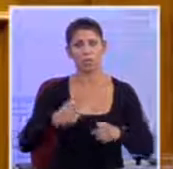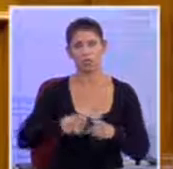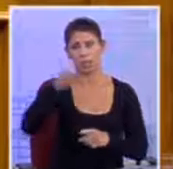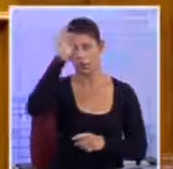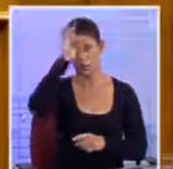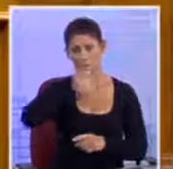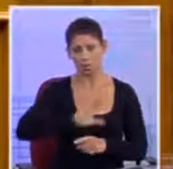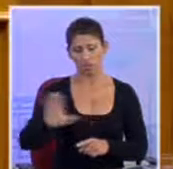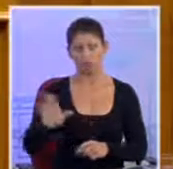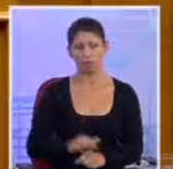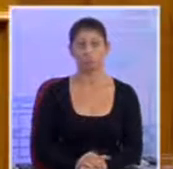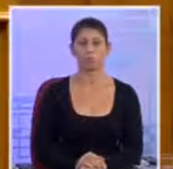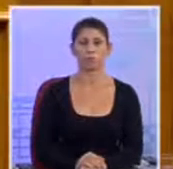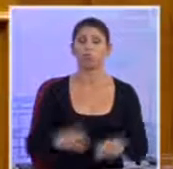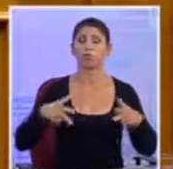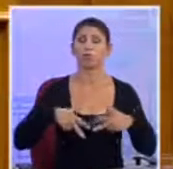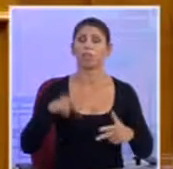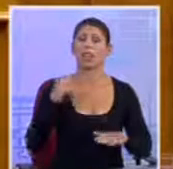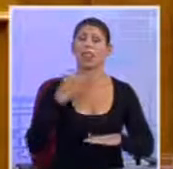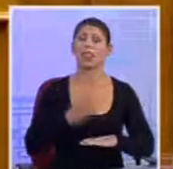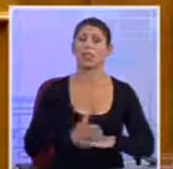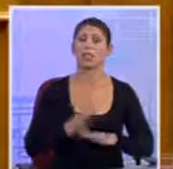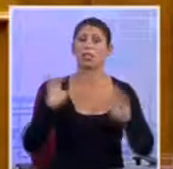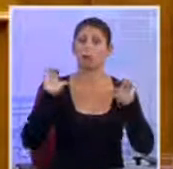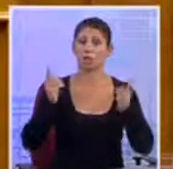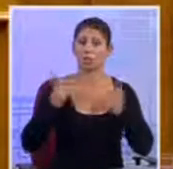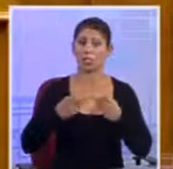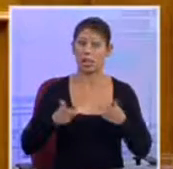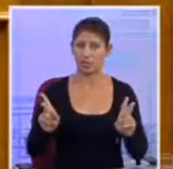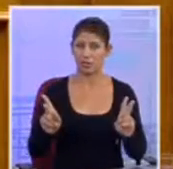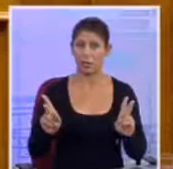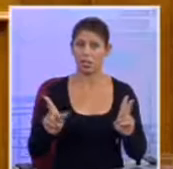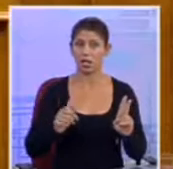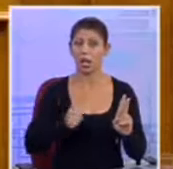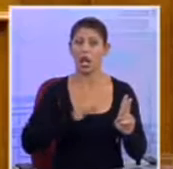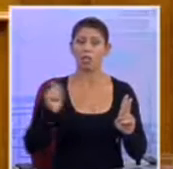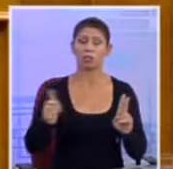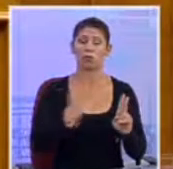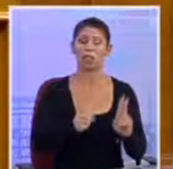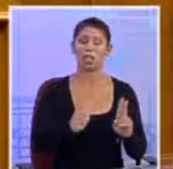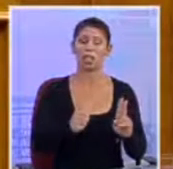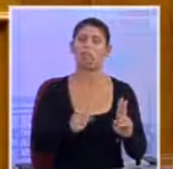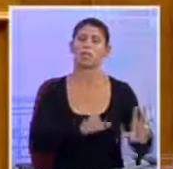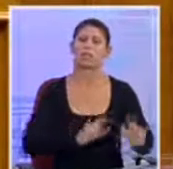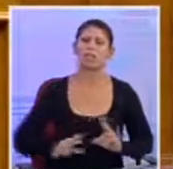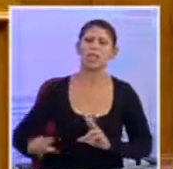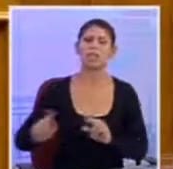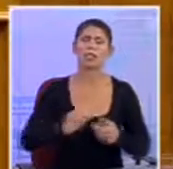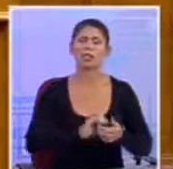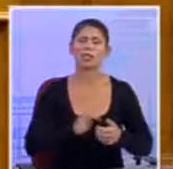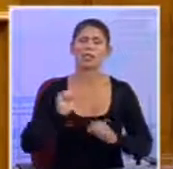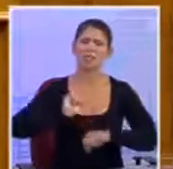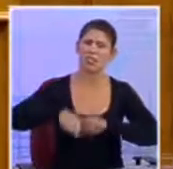αστυνομία. Η κυβέρνησή μας εγγυάται ότι οι δημοκρατικές ελευθερίες, τα ατομικά, συλλογικά, κοινωνικά, συνδικαλιστικά και